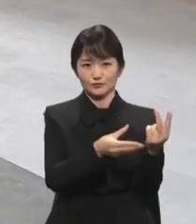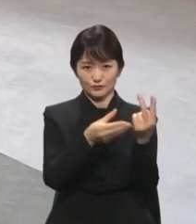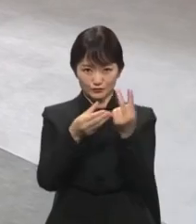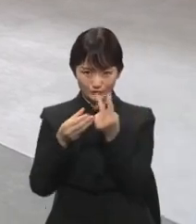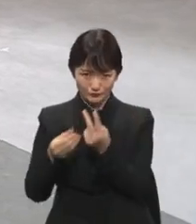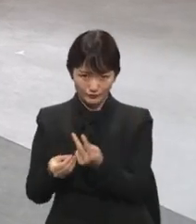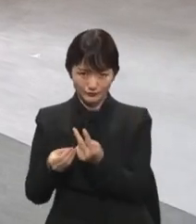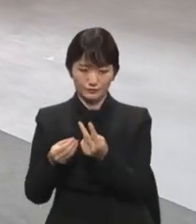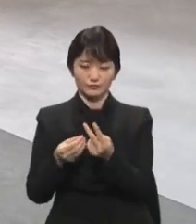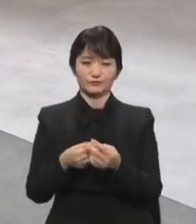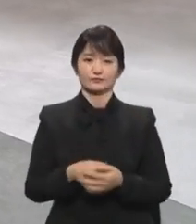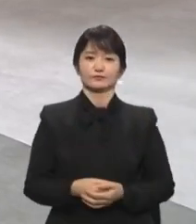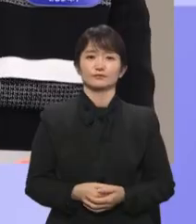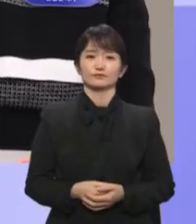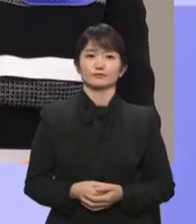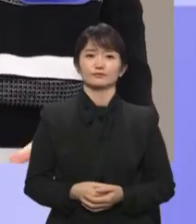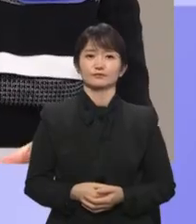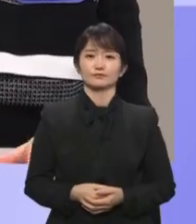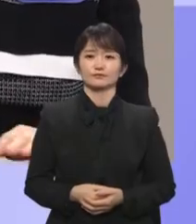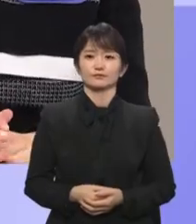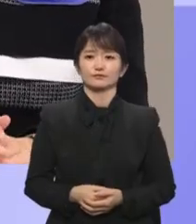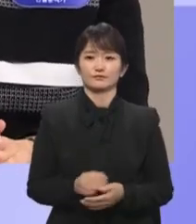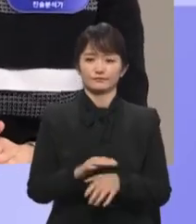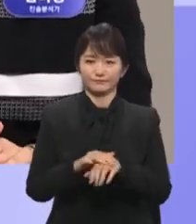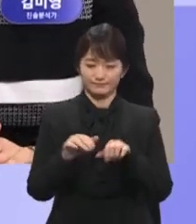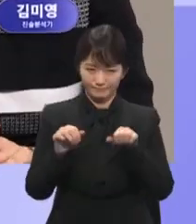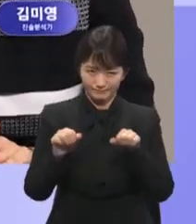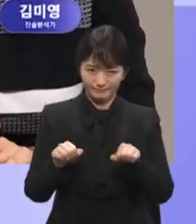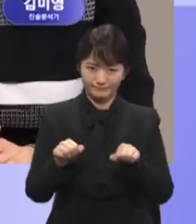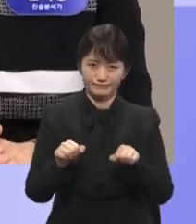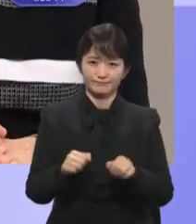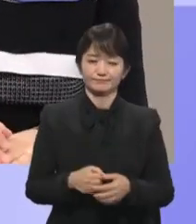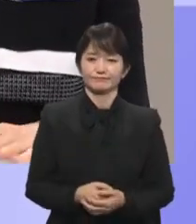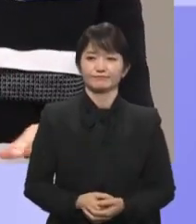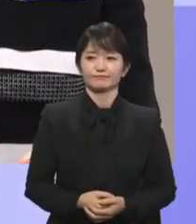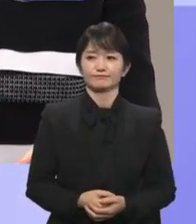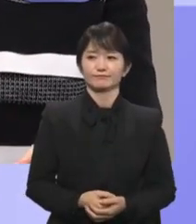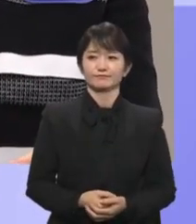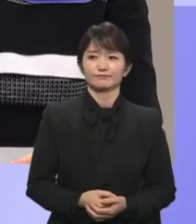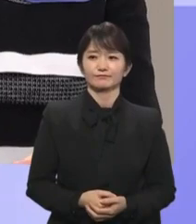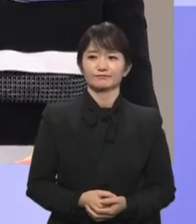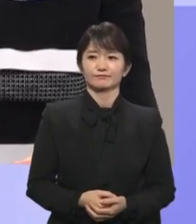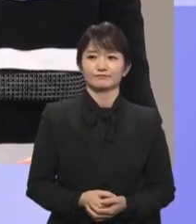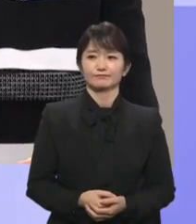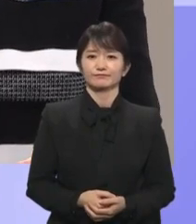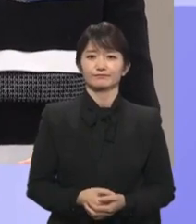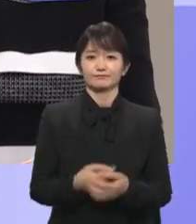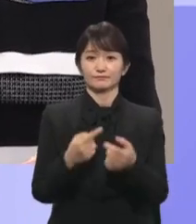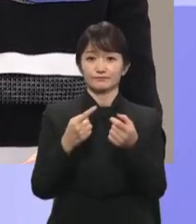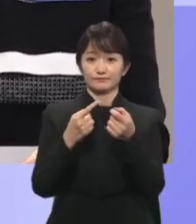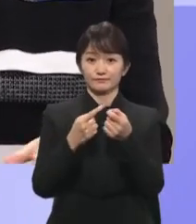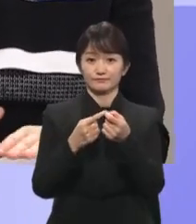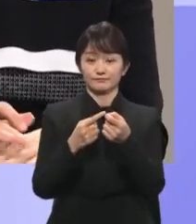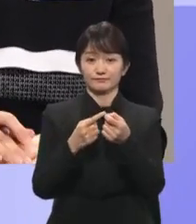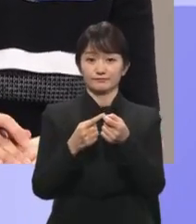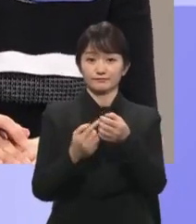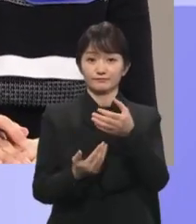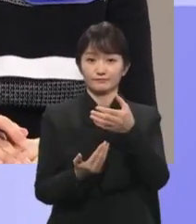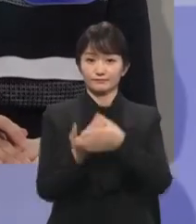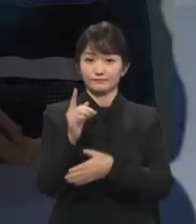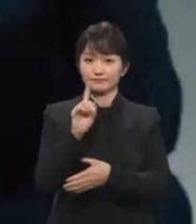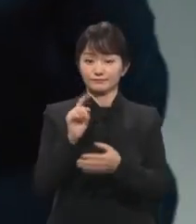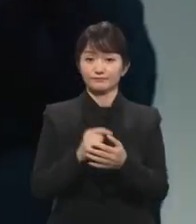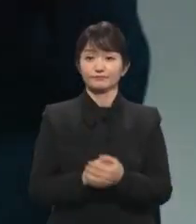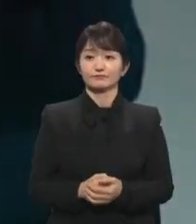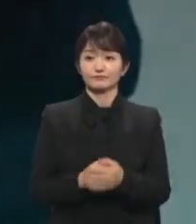진술분석 전문가 김미영 박사 두 분과 함께하겠습니다 어서 오십시오 안녕하세요네 첫 번째 사건으로 가겠습니다